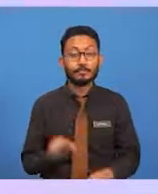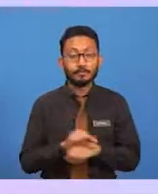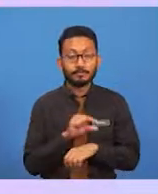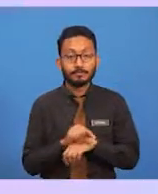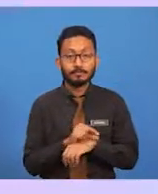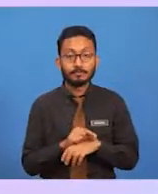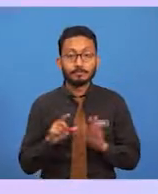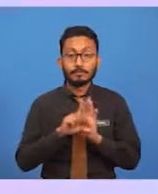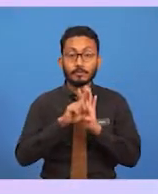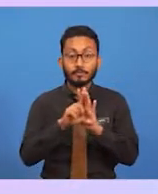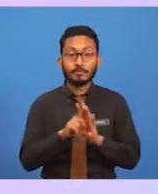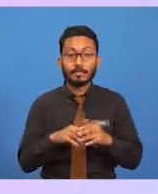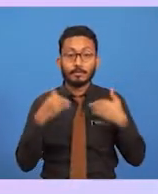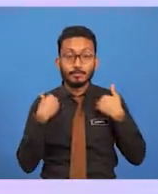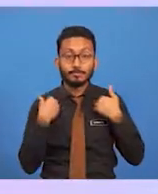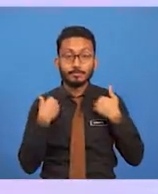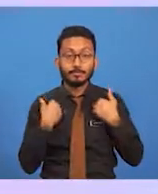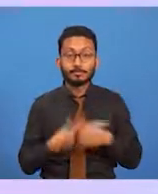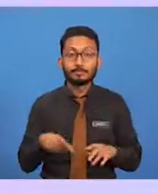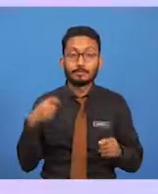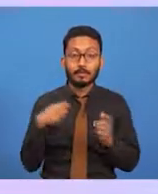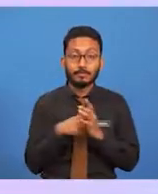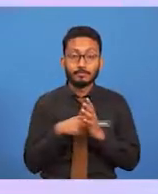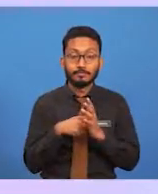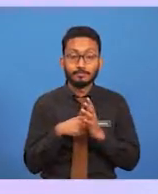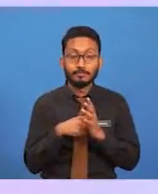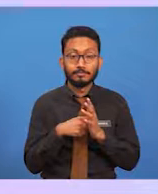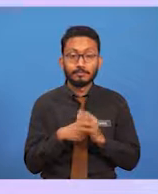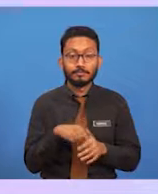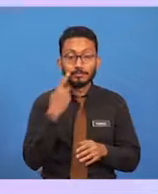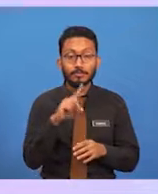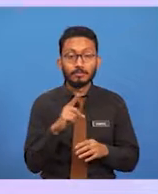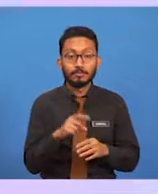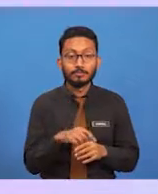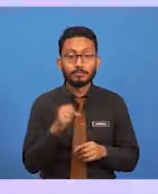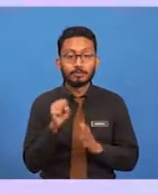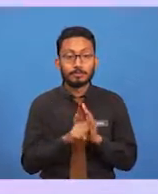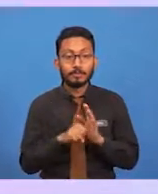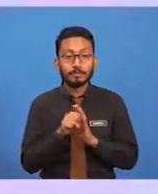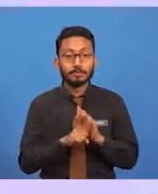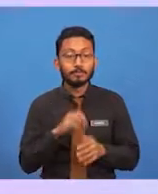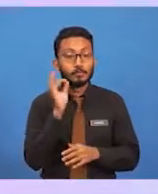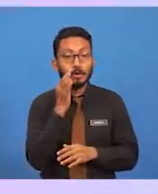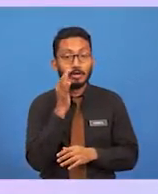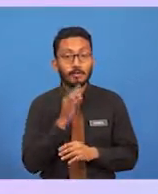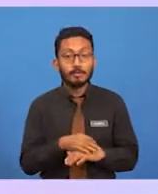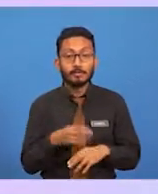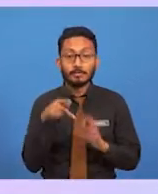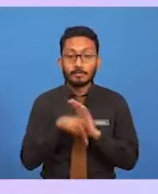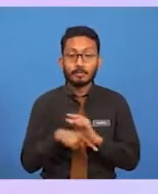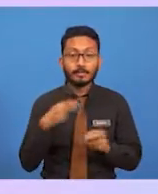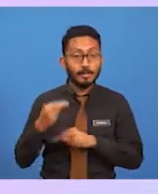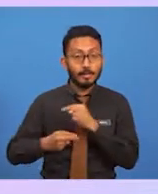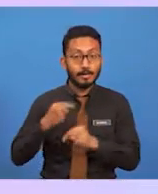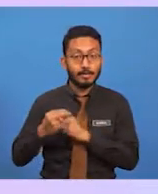adalah sebagai tanda bagi sesebuah perniagaan. Berikut merupakan contoh-contoh